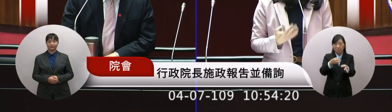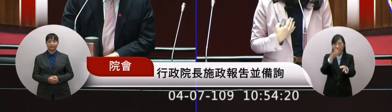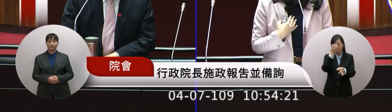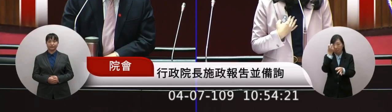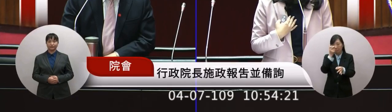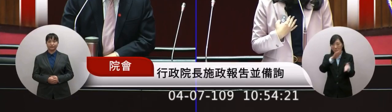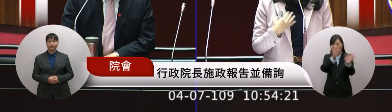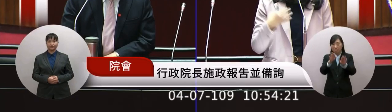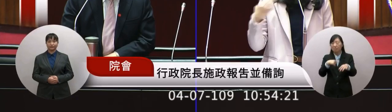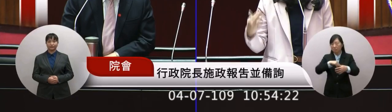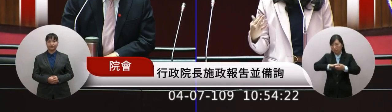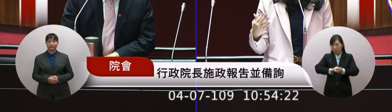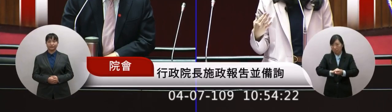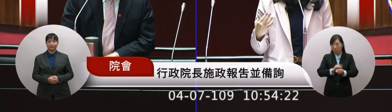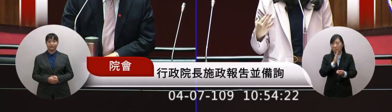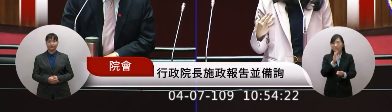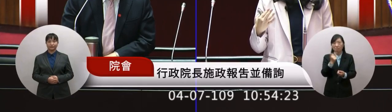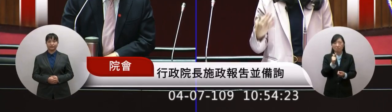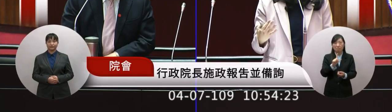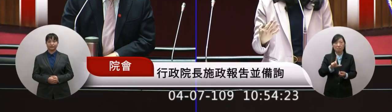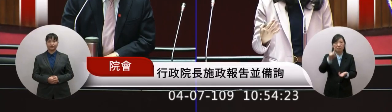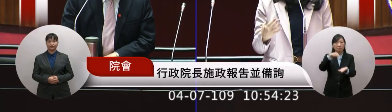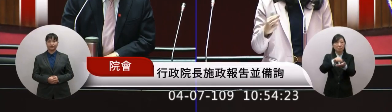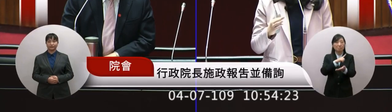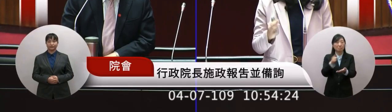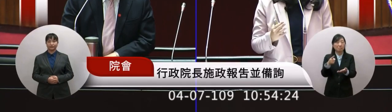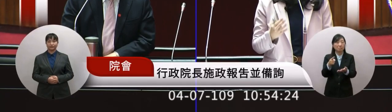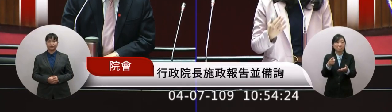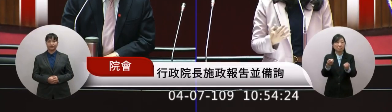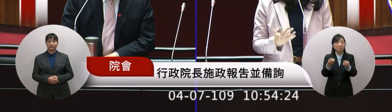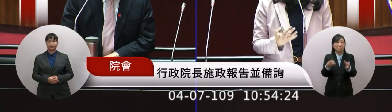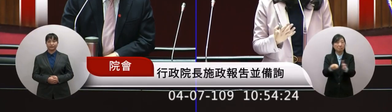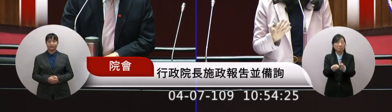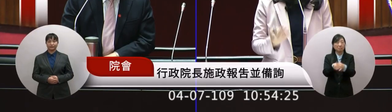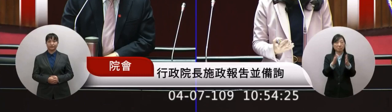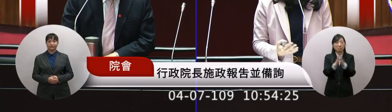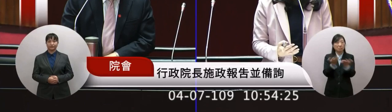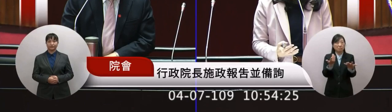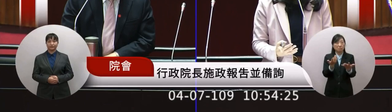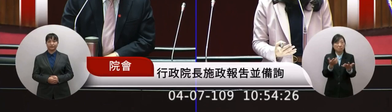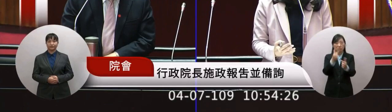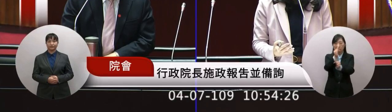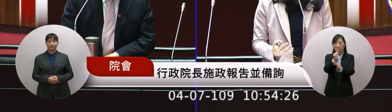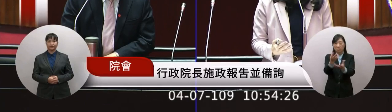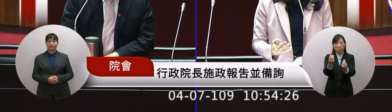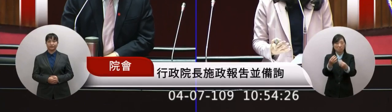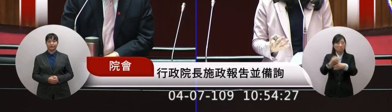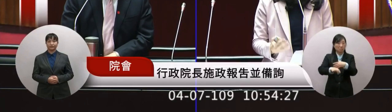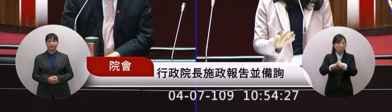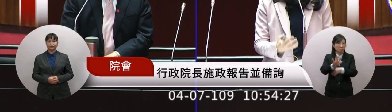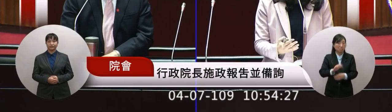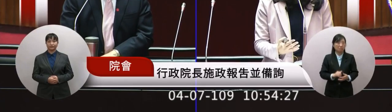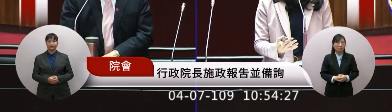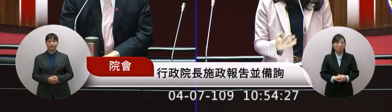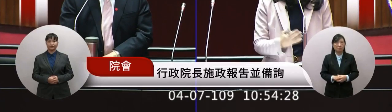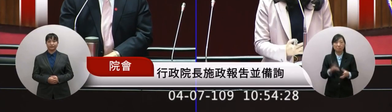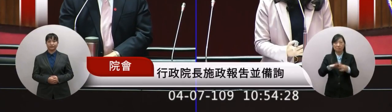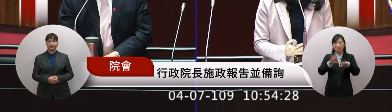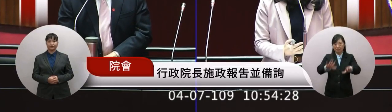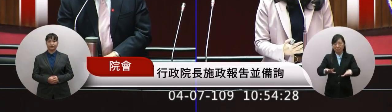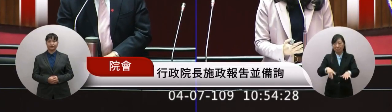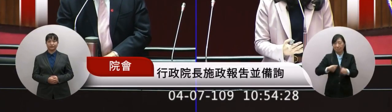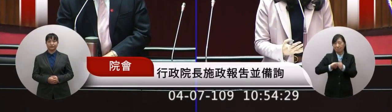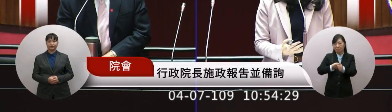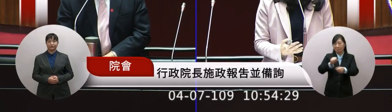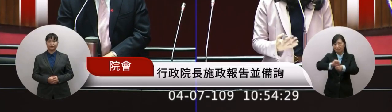们必须要老实说，在上一次的这个过程当中，其实并没有盘点的非常的完整跟透彻。所以在这一次我们的追